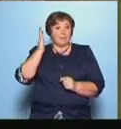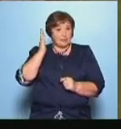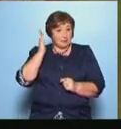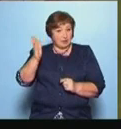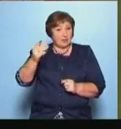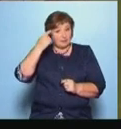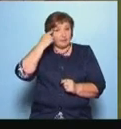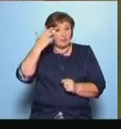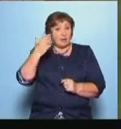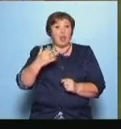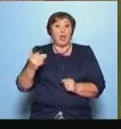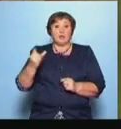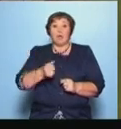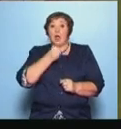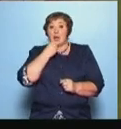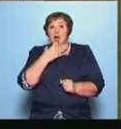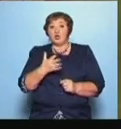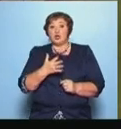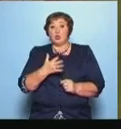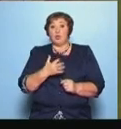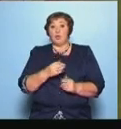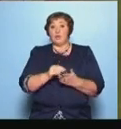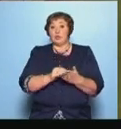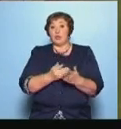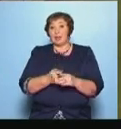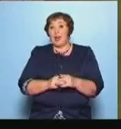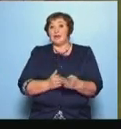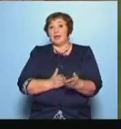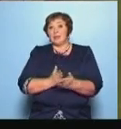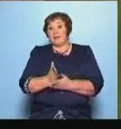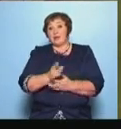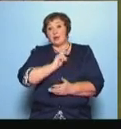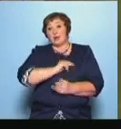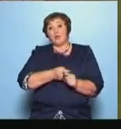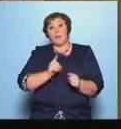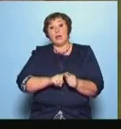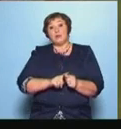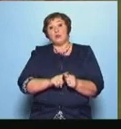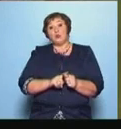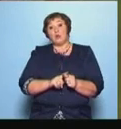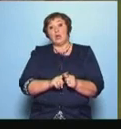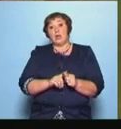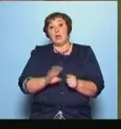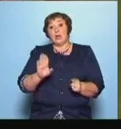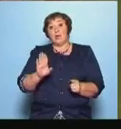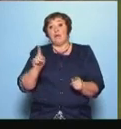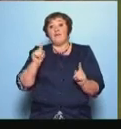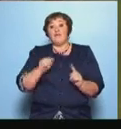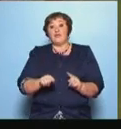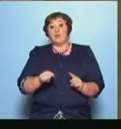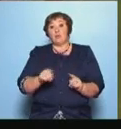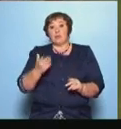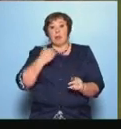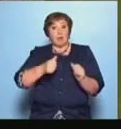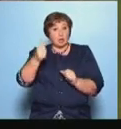перспективные, они хорошо ведут данное направление работы, и поэтому даже, вот, я говорю, в том году я работала,